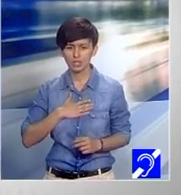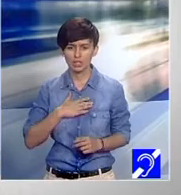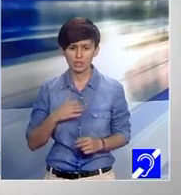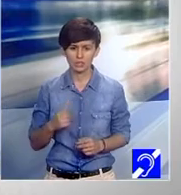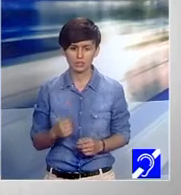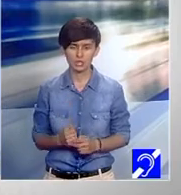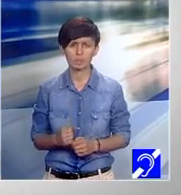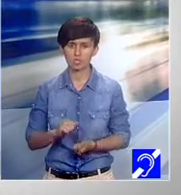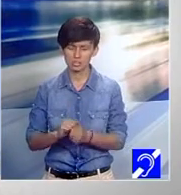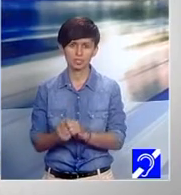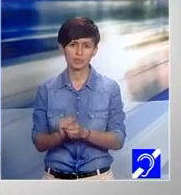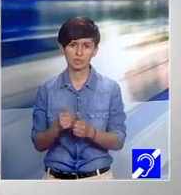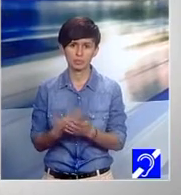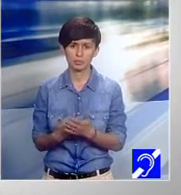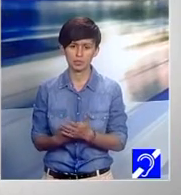realitate mai... Absolut.